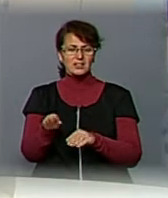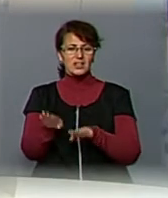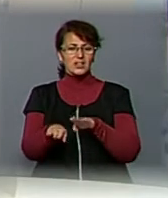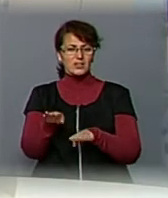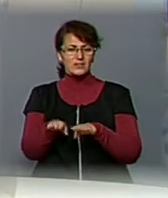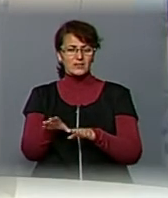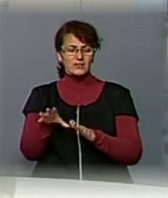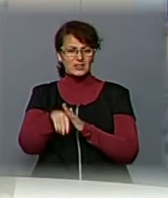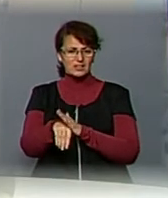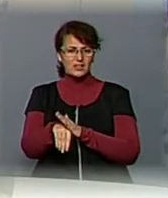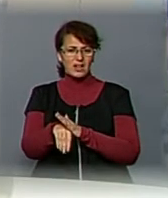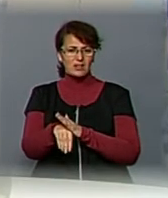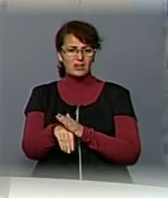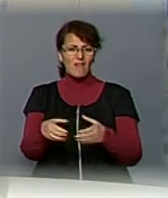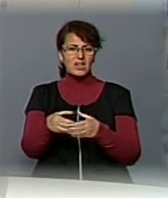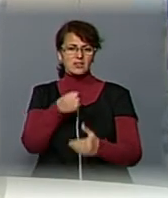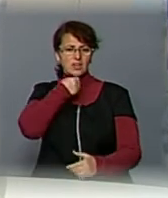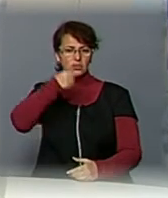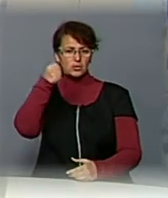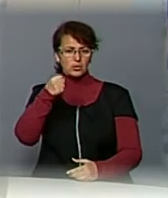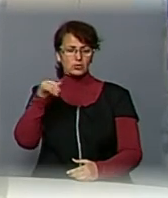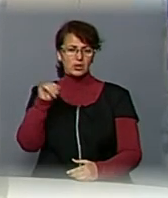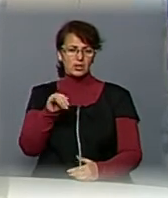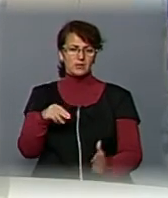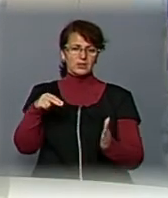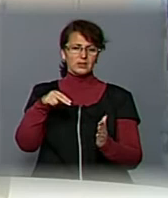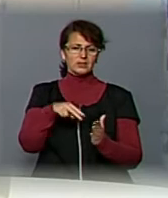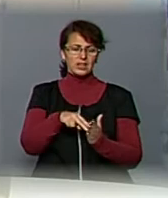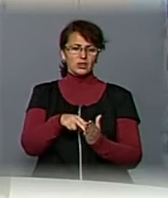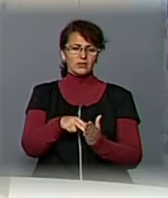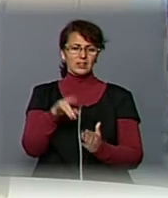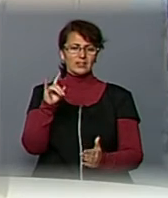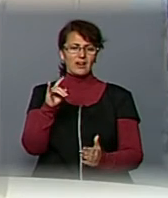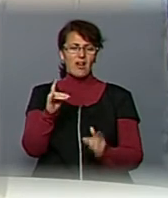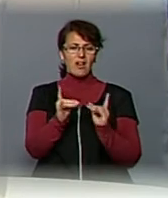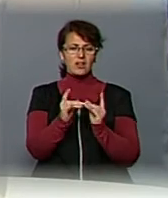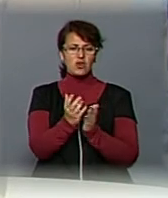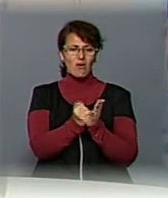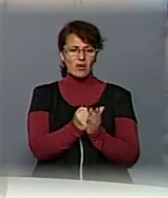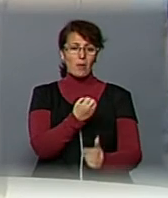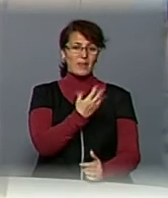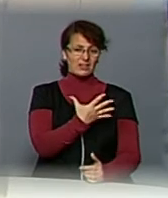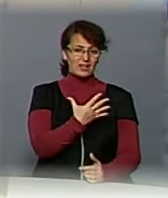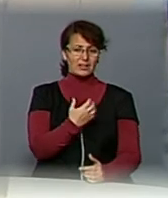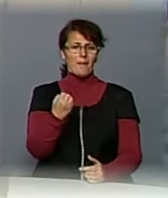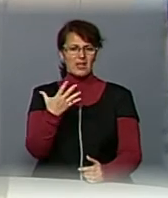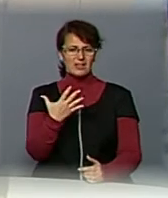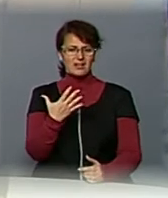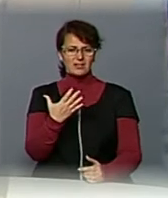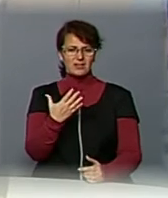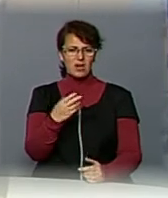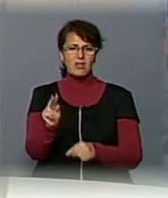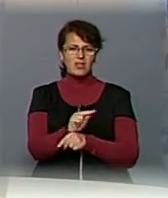відділення для дорослих і встановити ліжковий фонд. 15 ліжок, з яких 15 інтенсивної терапії для